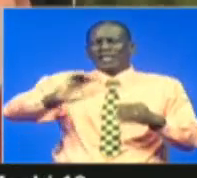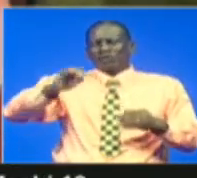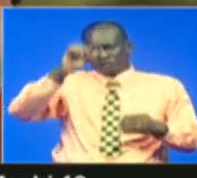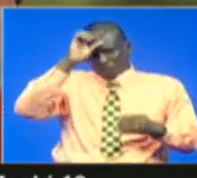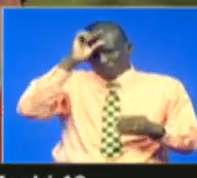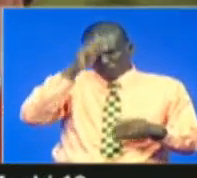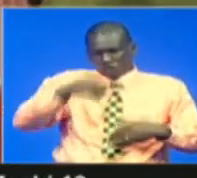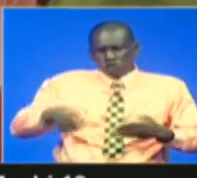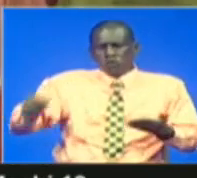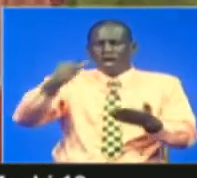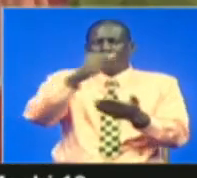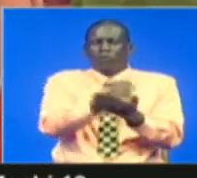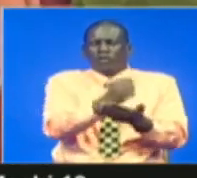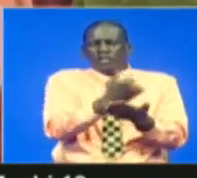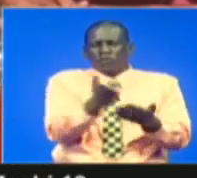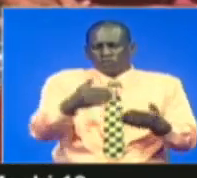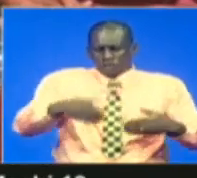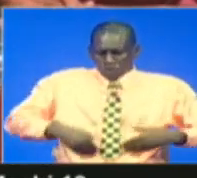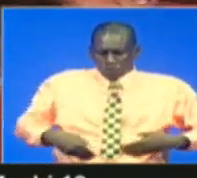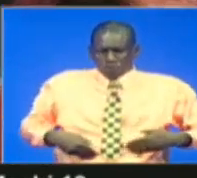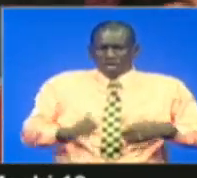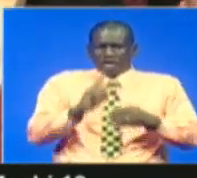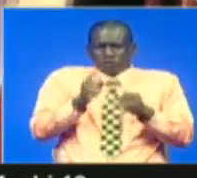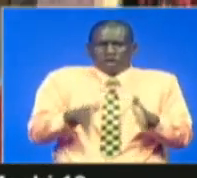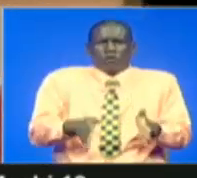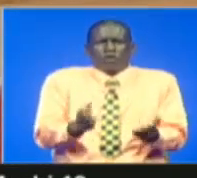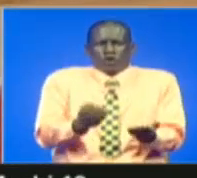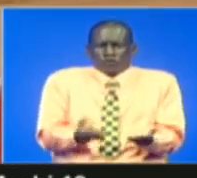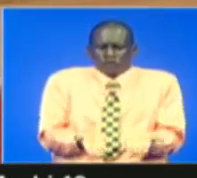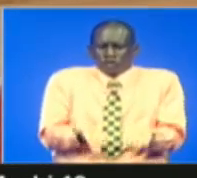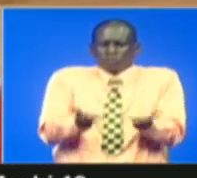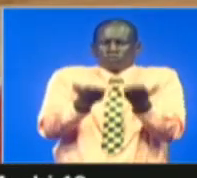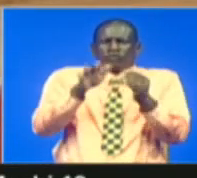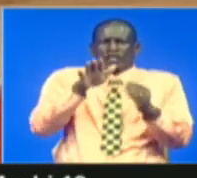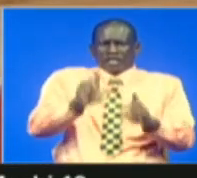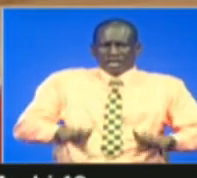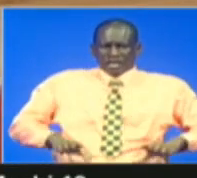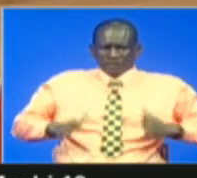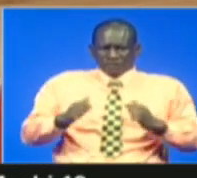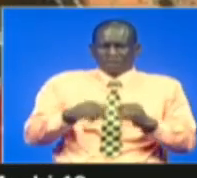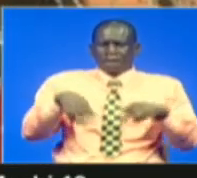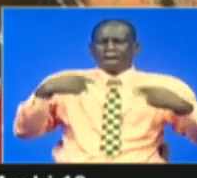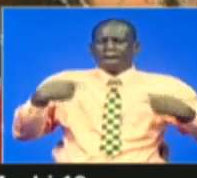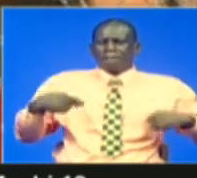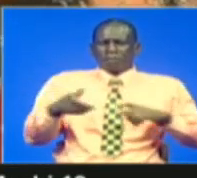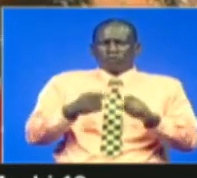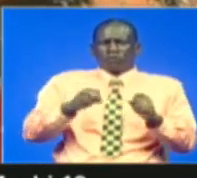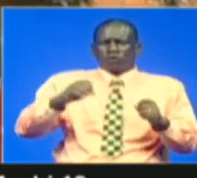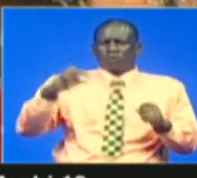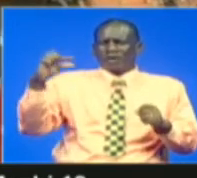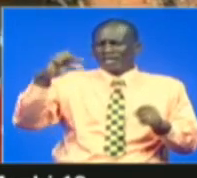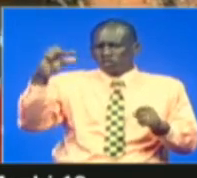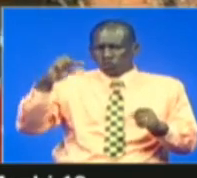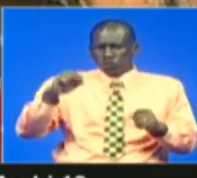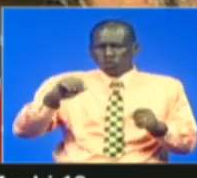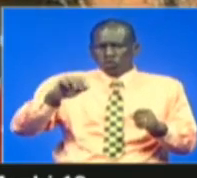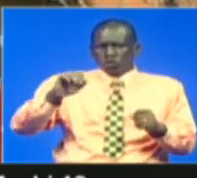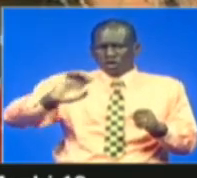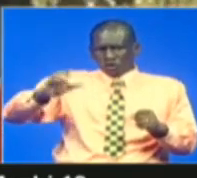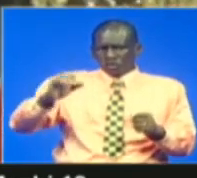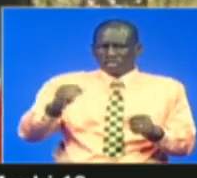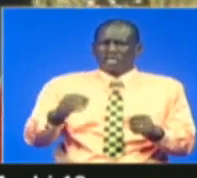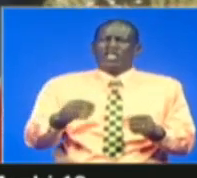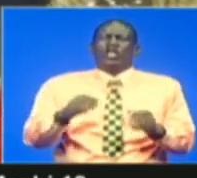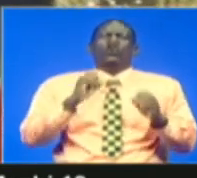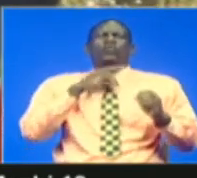ajira kwa baadhi yao kama njia ya kujiendeleza. Wakazi wa eneo bunge la Gichugu wanalalamikia kukwama